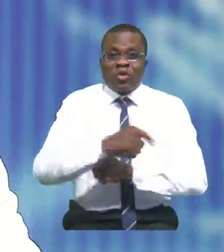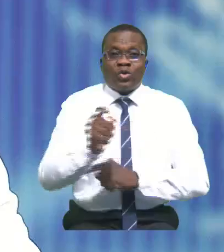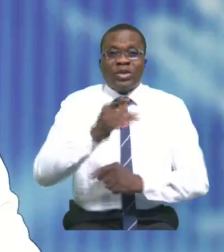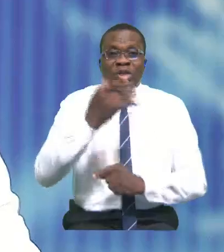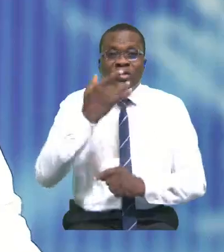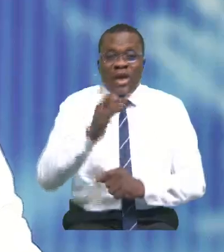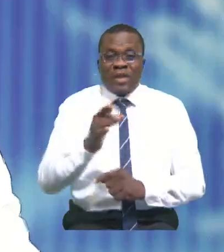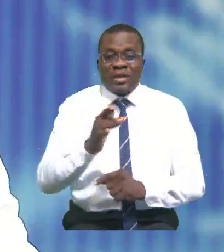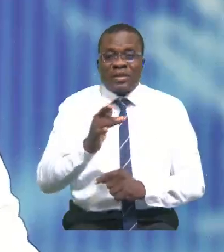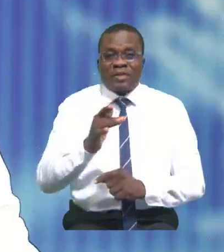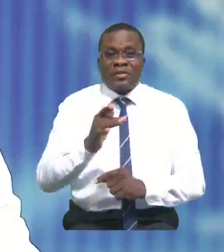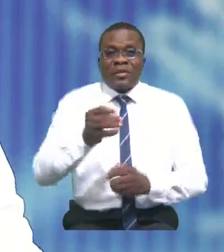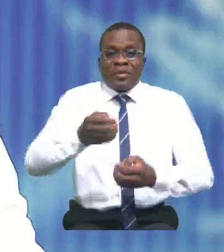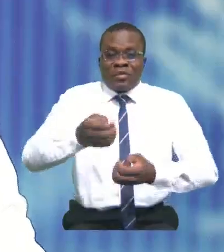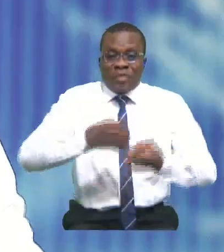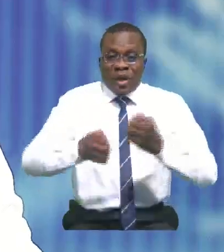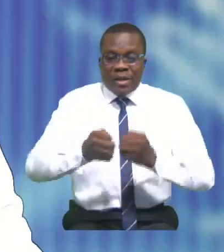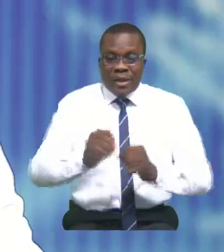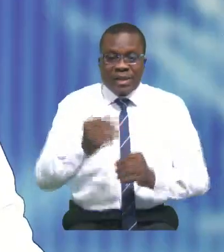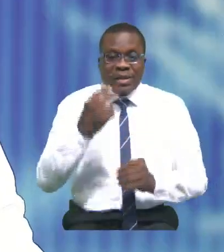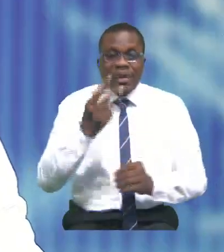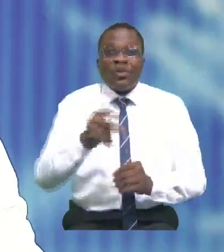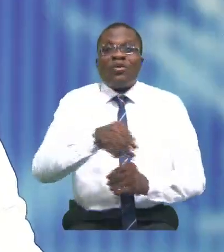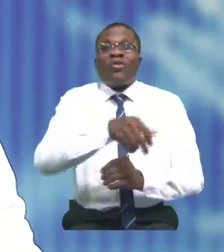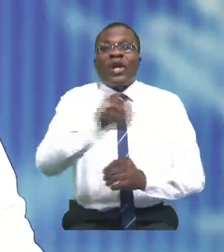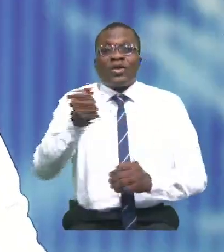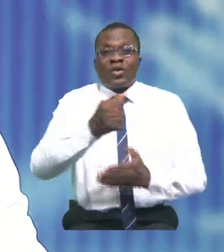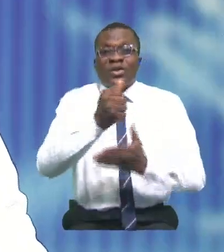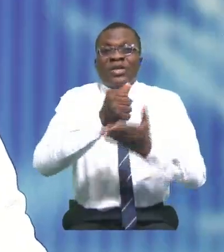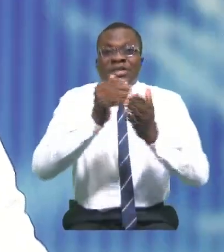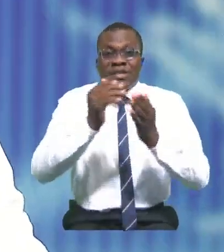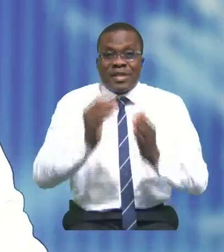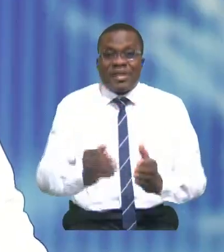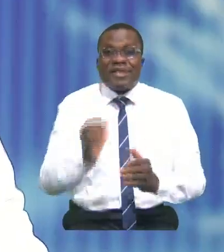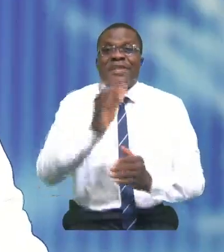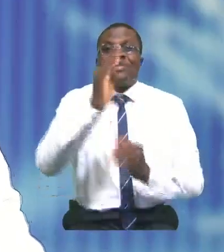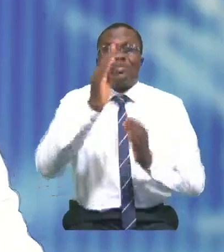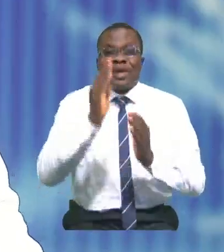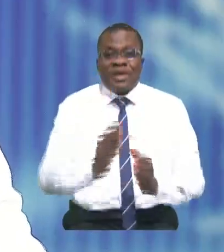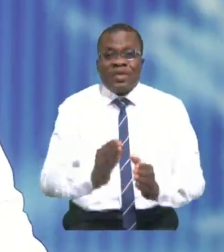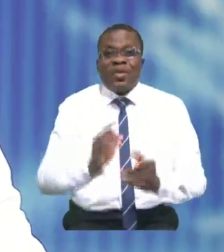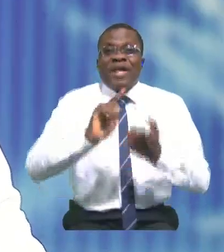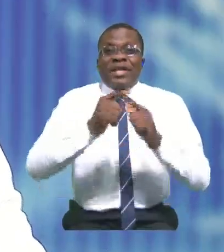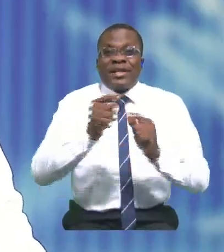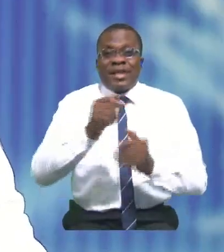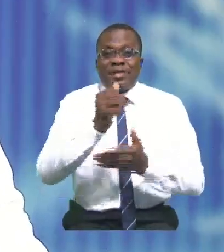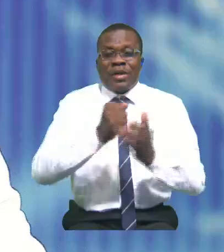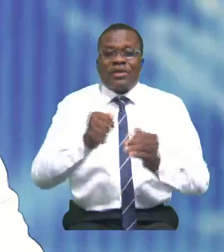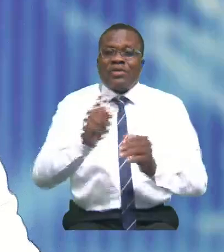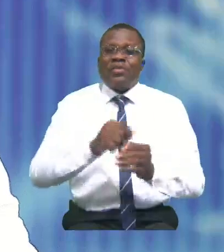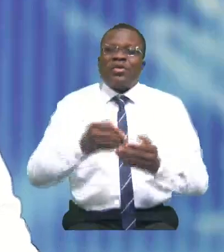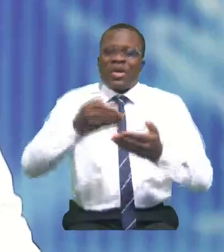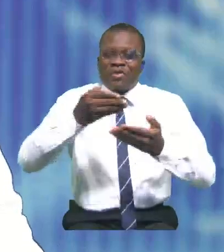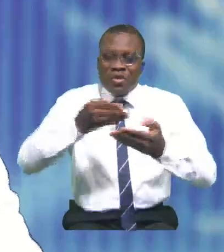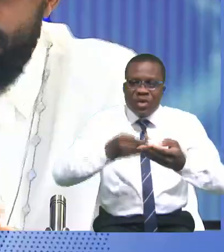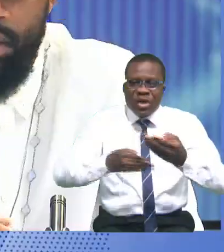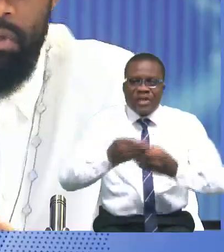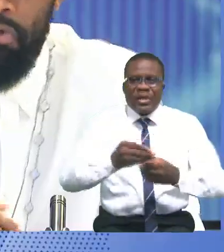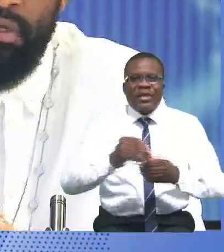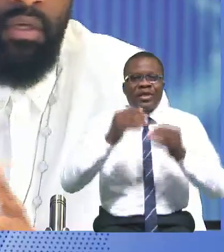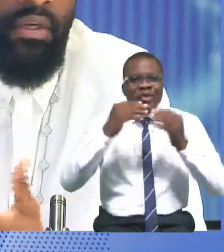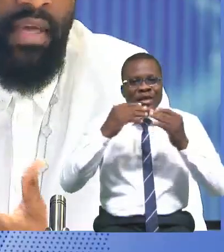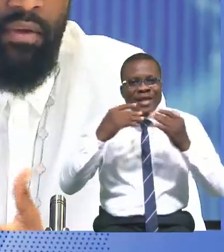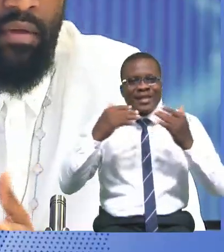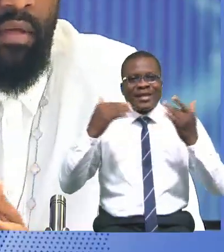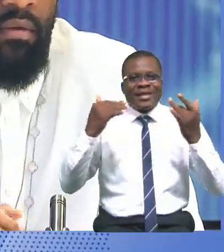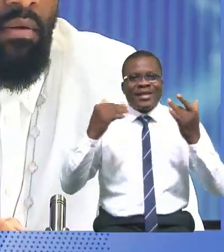de d'échanger de découvrir d'autres artistes béninois m collègues artistes donc on a beaucoup échangé on a rigolé il y